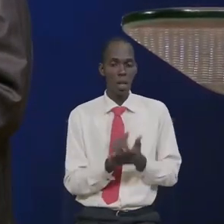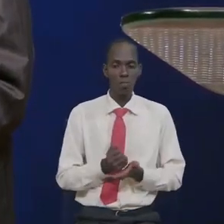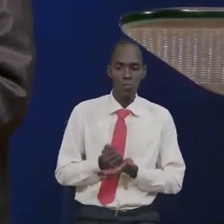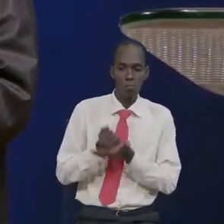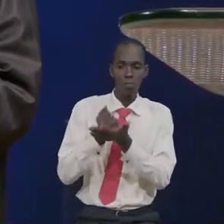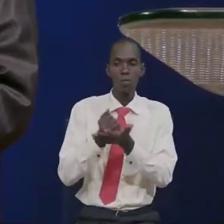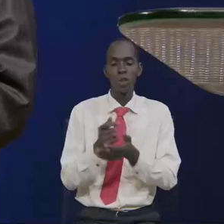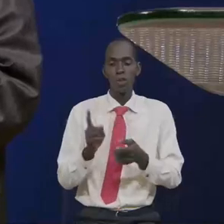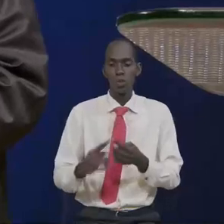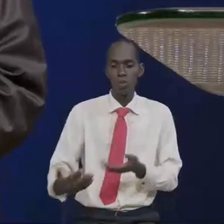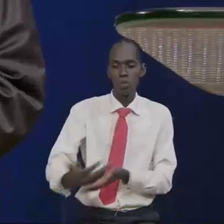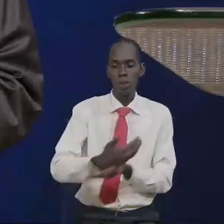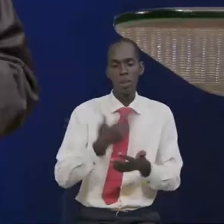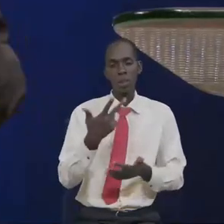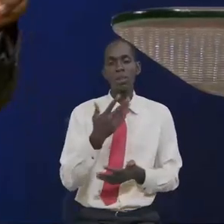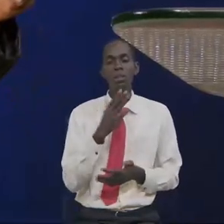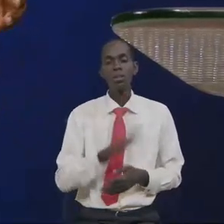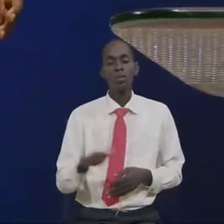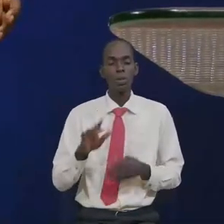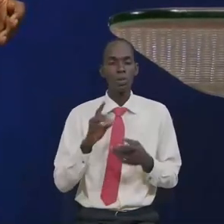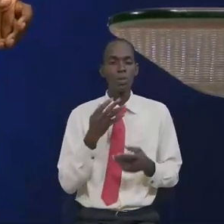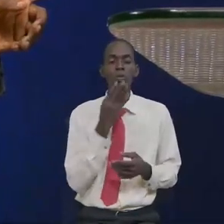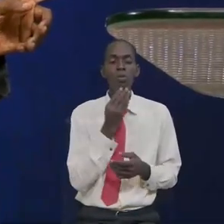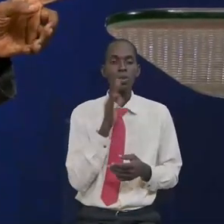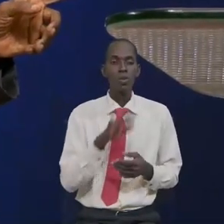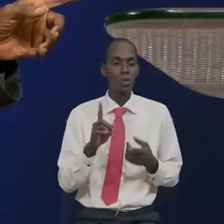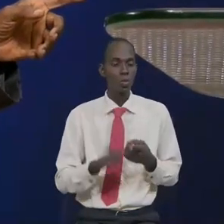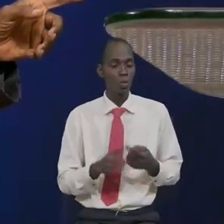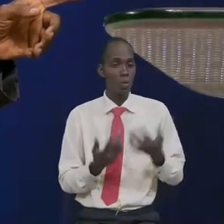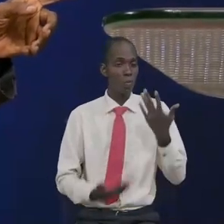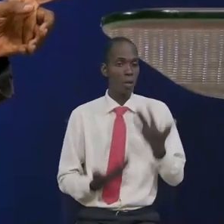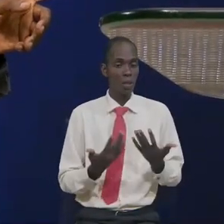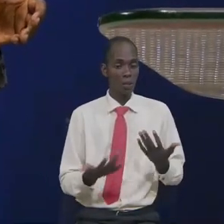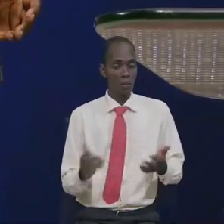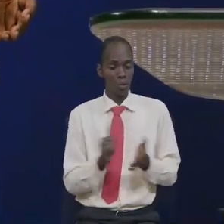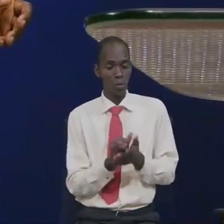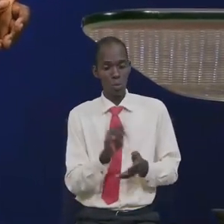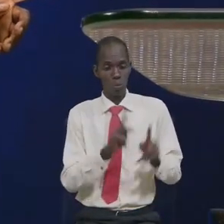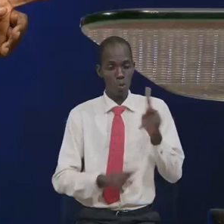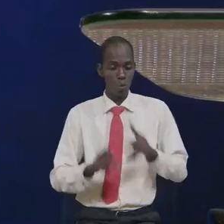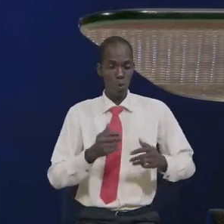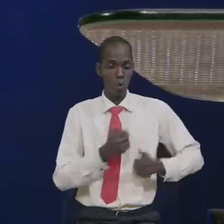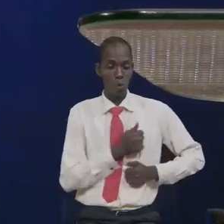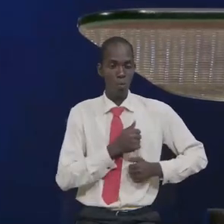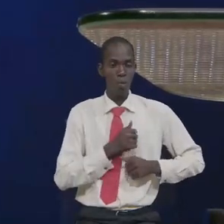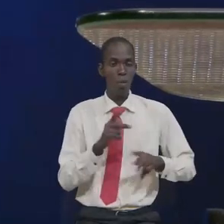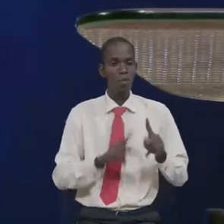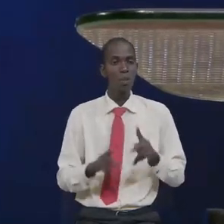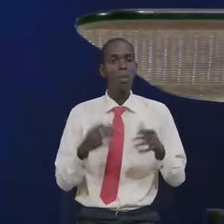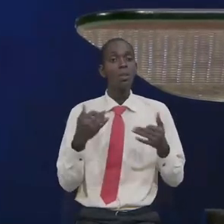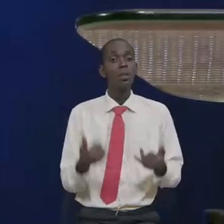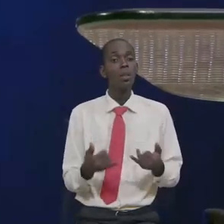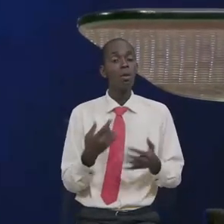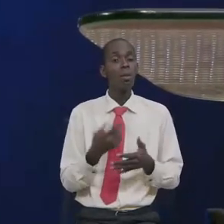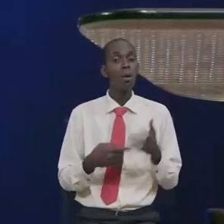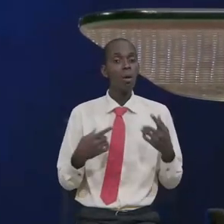au feu, ils étaient allés en enfer. Et lui, Nebuchadnezzar, il s'est repenti après tout. Probablement, il